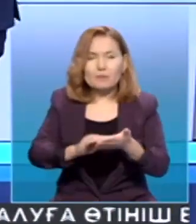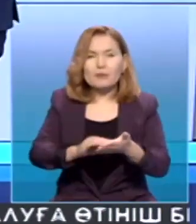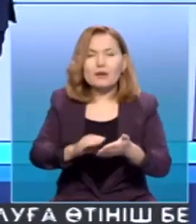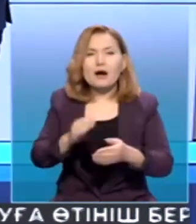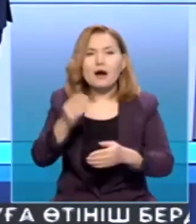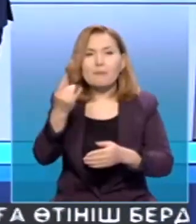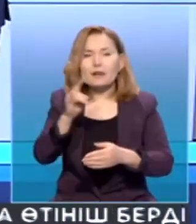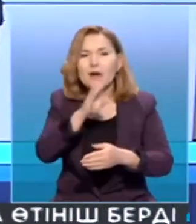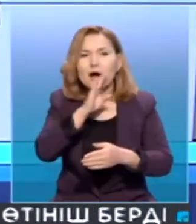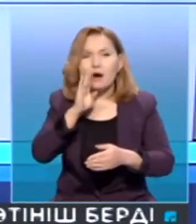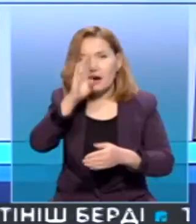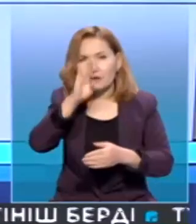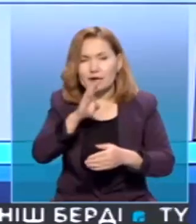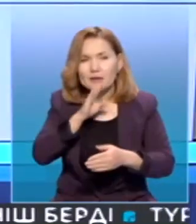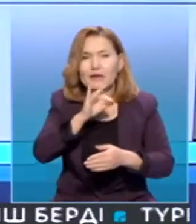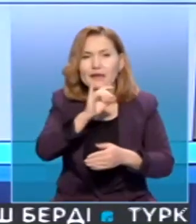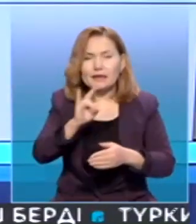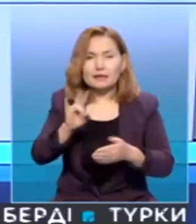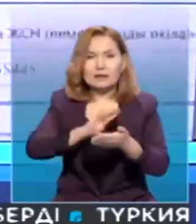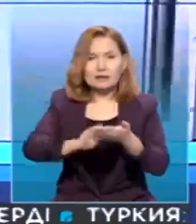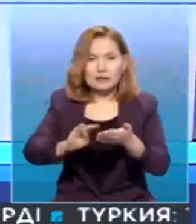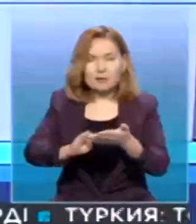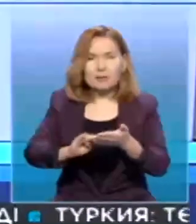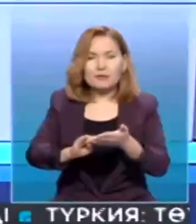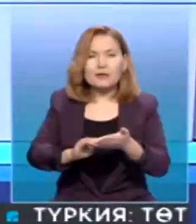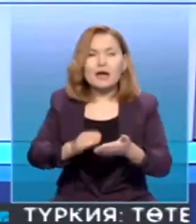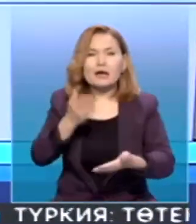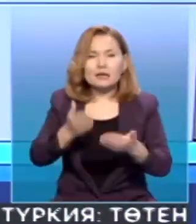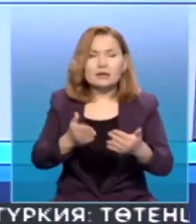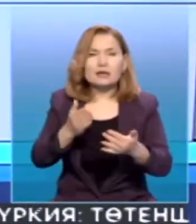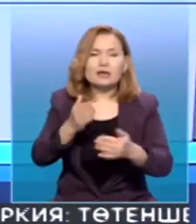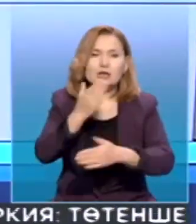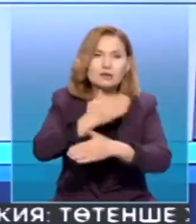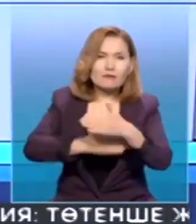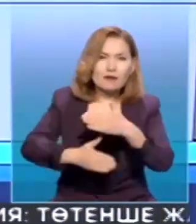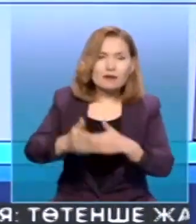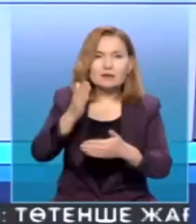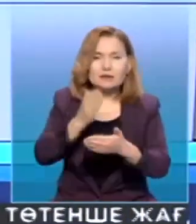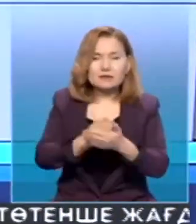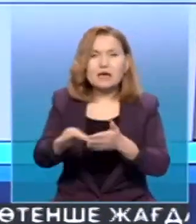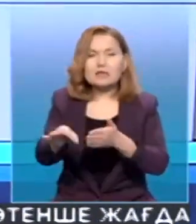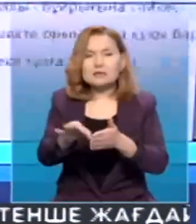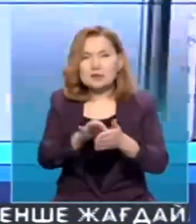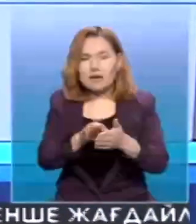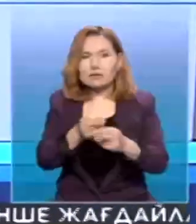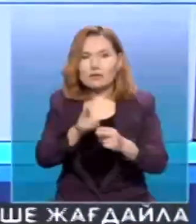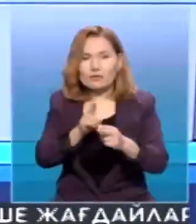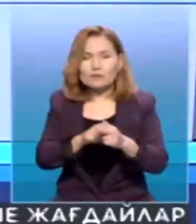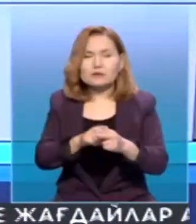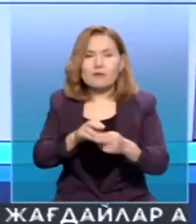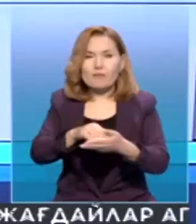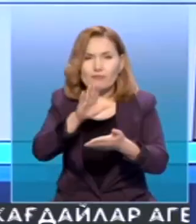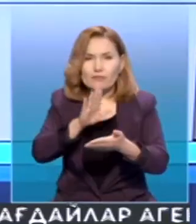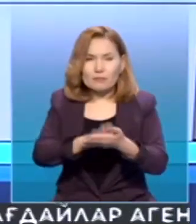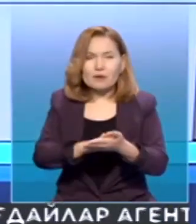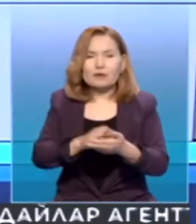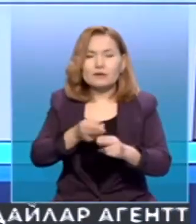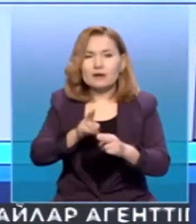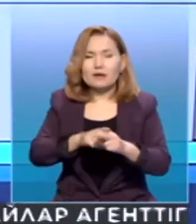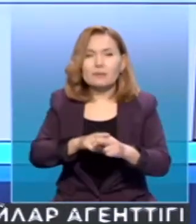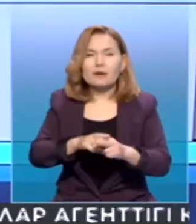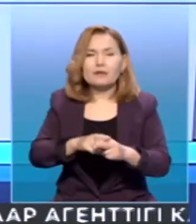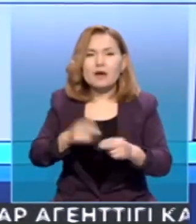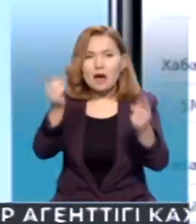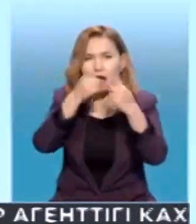ата-анасы өз ЖСН-ін енгізеді. Егер жеңілдігіңіз болса, сайт автоматты түрде өз белгілейді. Таңдау жасаған соң хабарлама